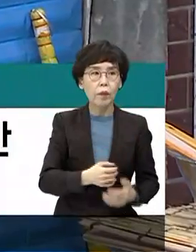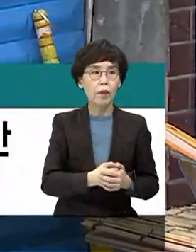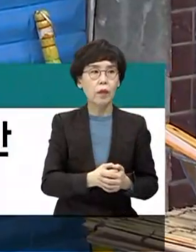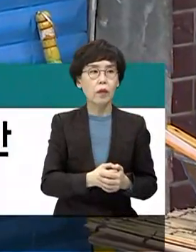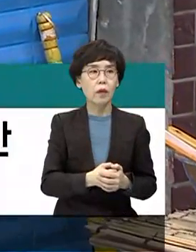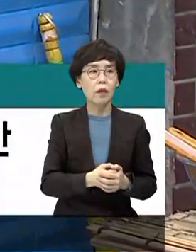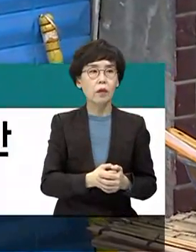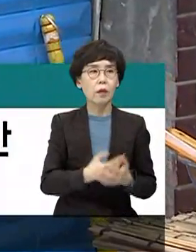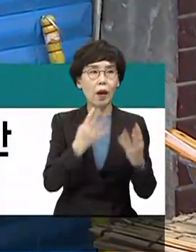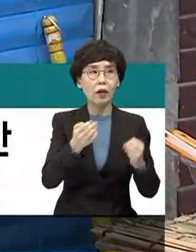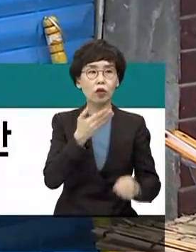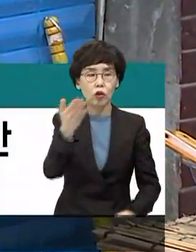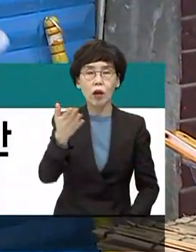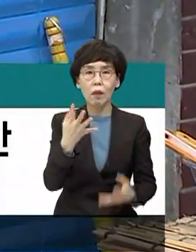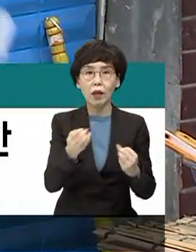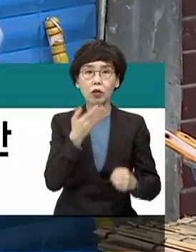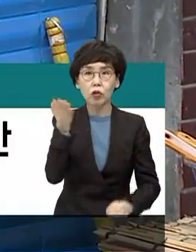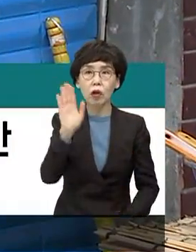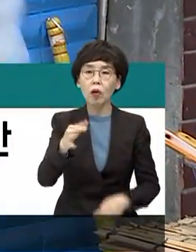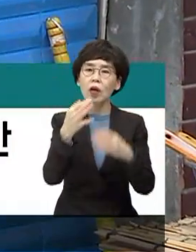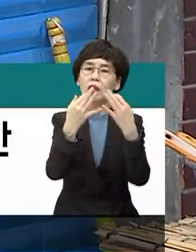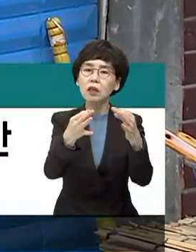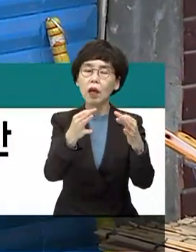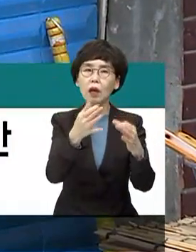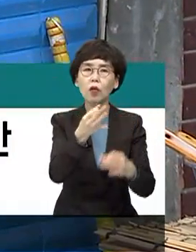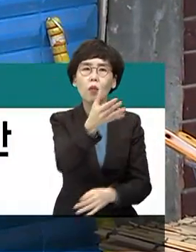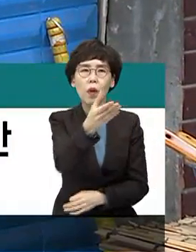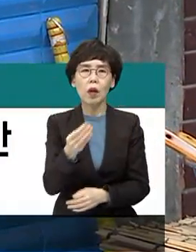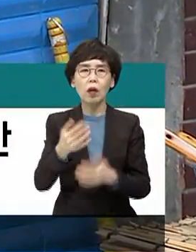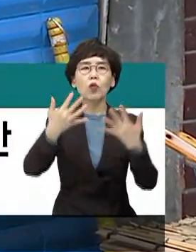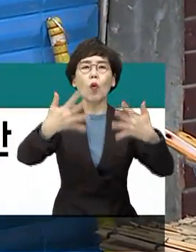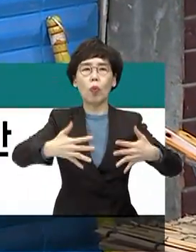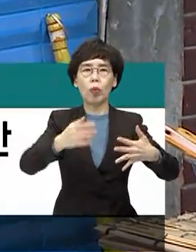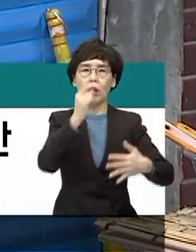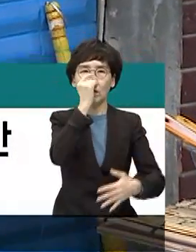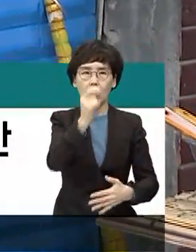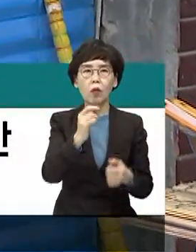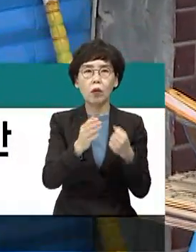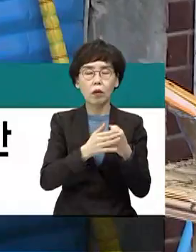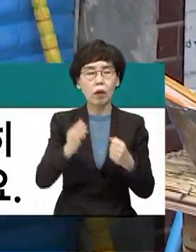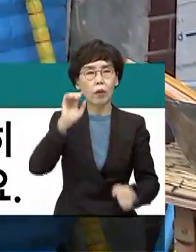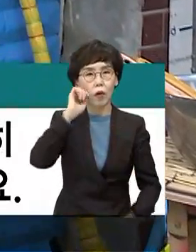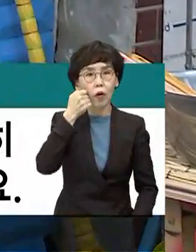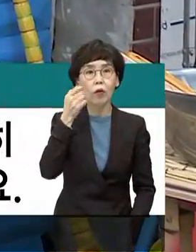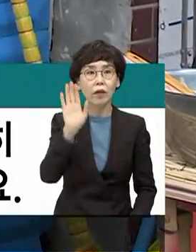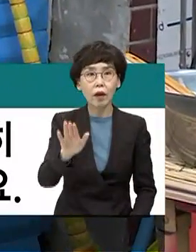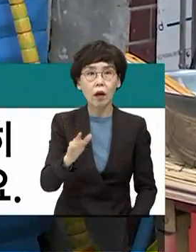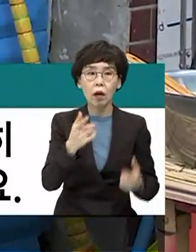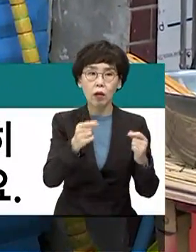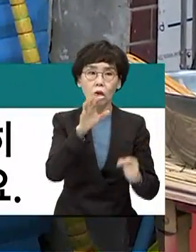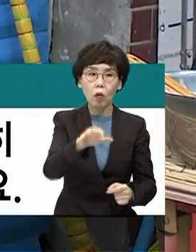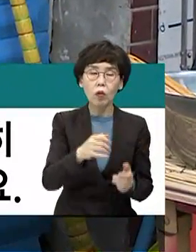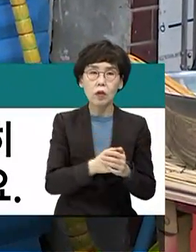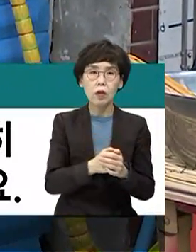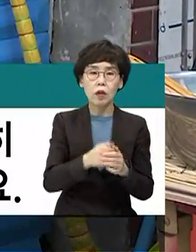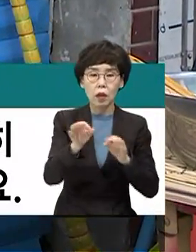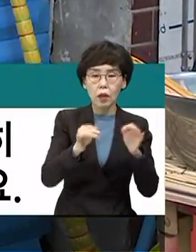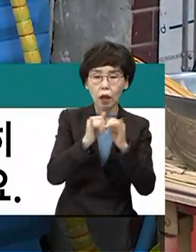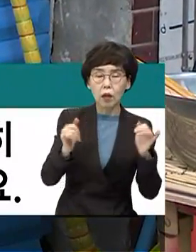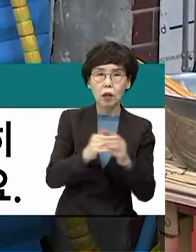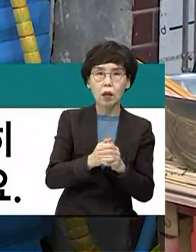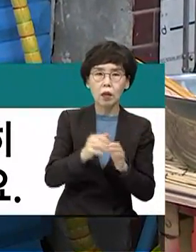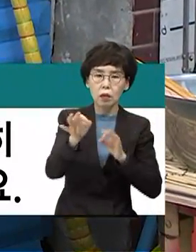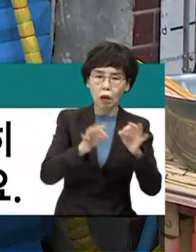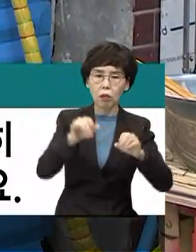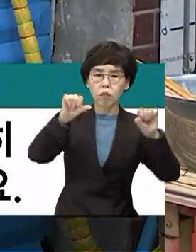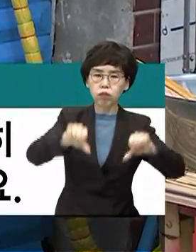해준다 하지만 그래도 은행은 어떻게 보면 조건이라는 게 있기 때문에 조금 어려운데 이런 데는 이제 상인분들이 솔직히